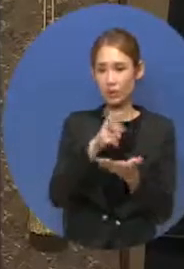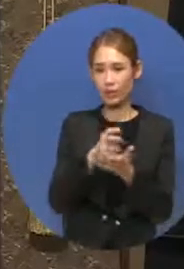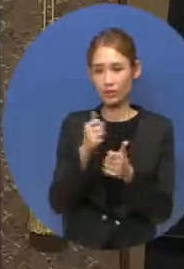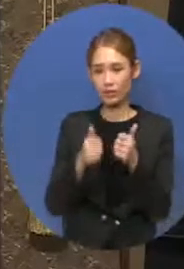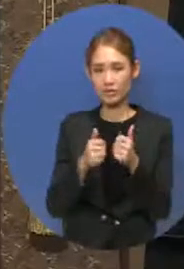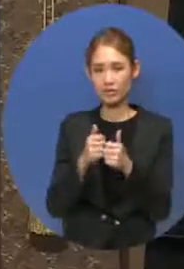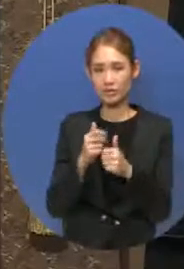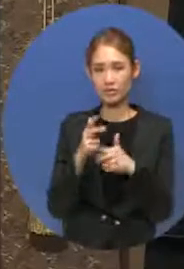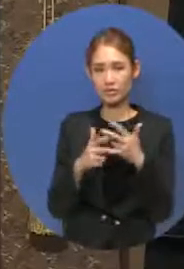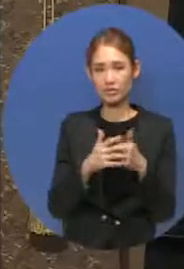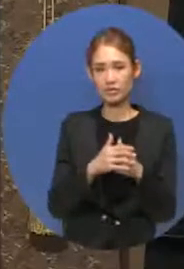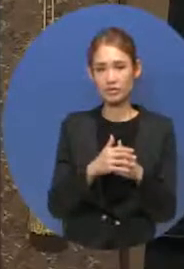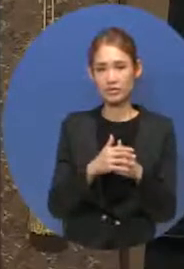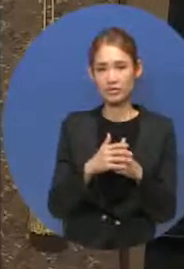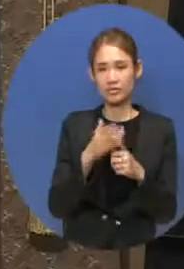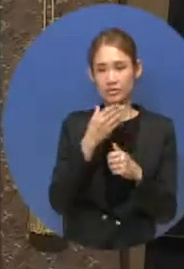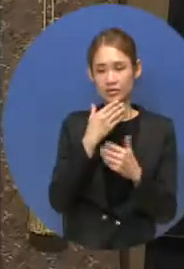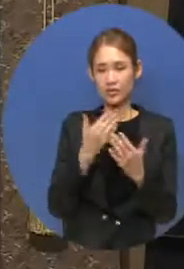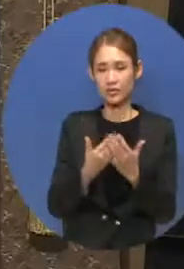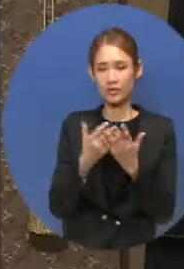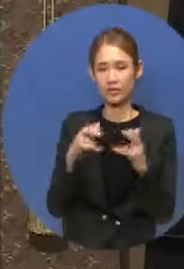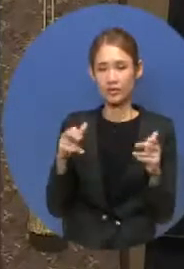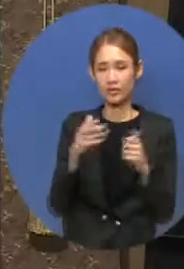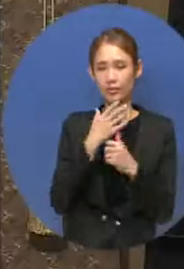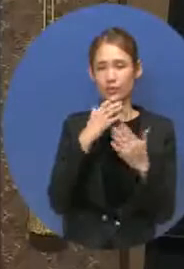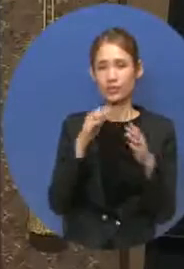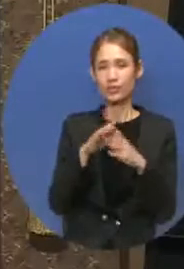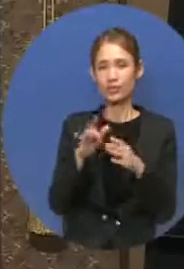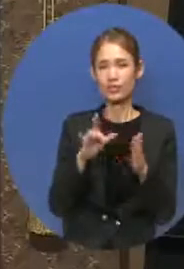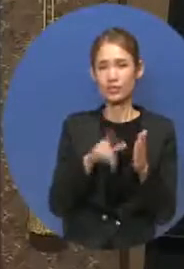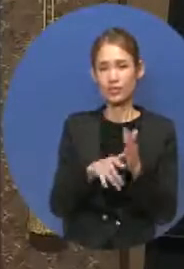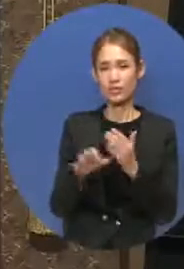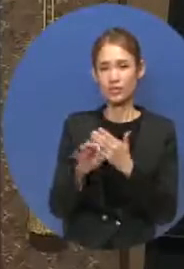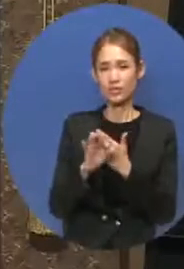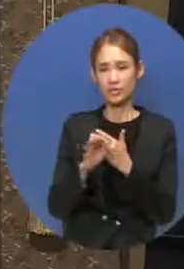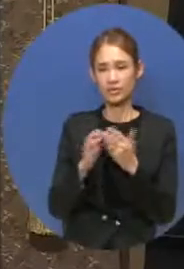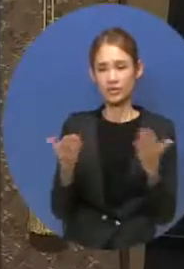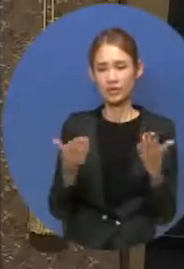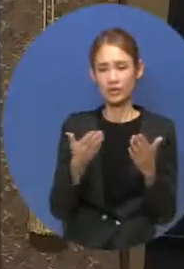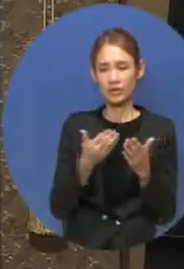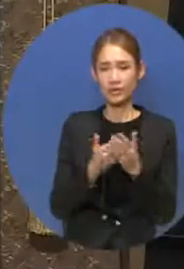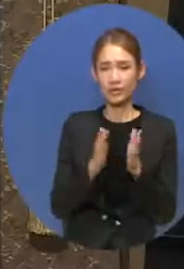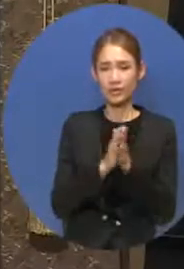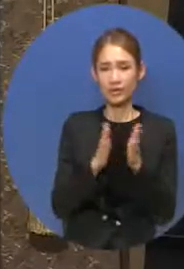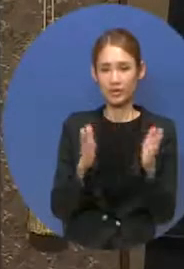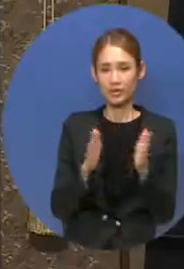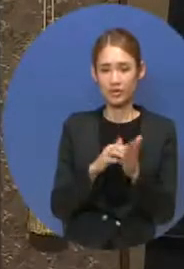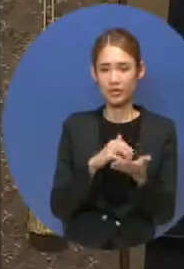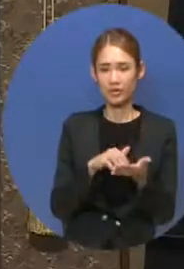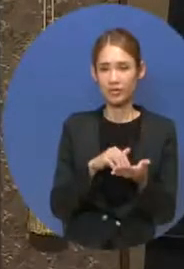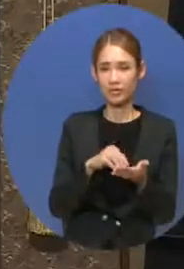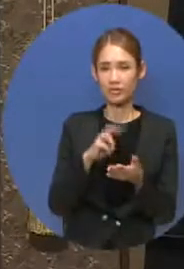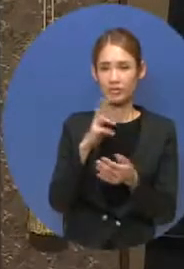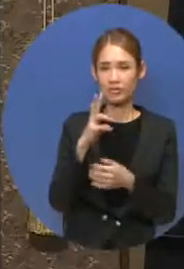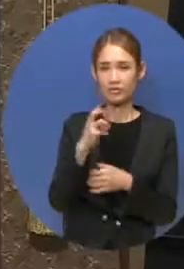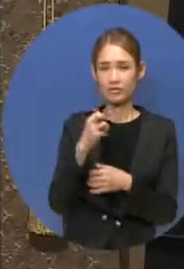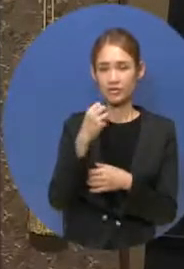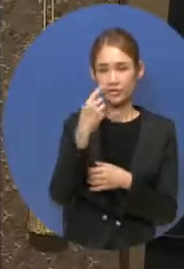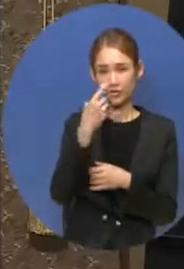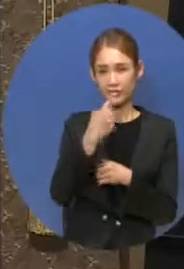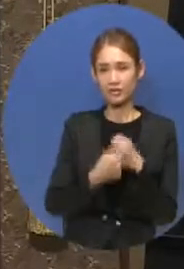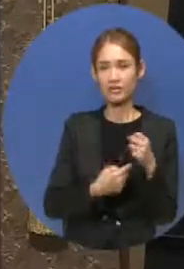시범사업을 저희 발달장애 복지관에 했었거든요. 네. 그때 임상심리사로 근무를 시작했던 게 이렇게